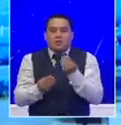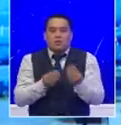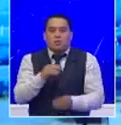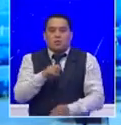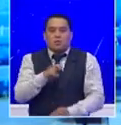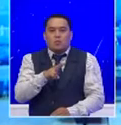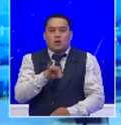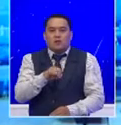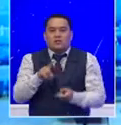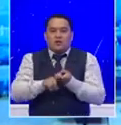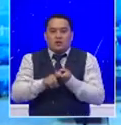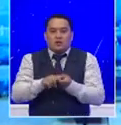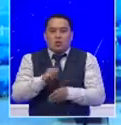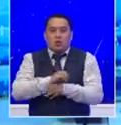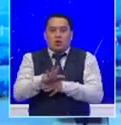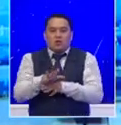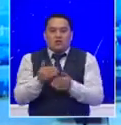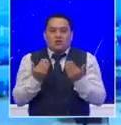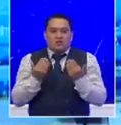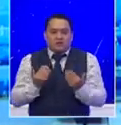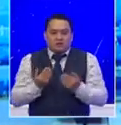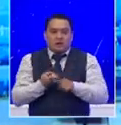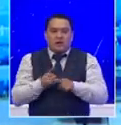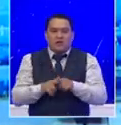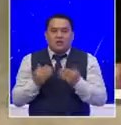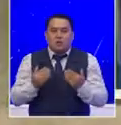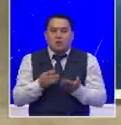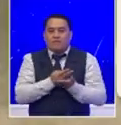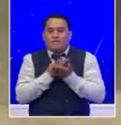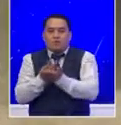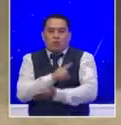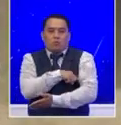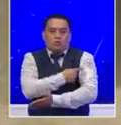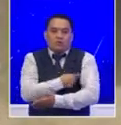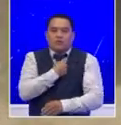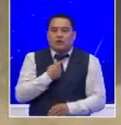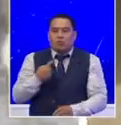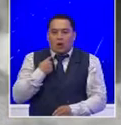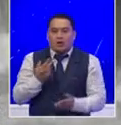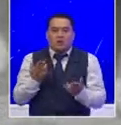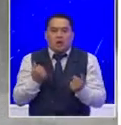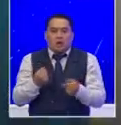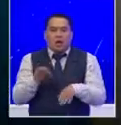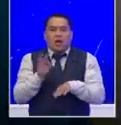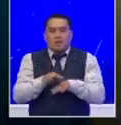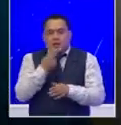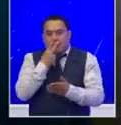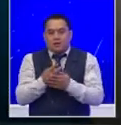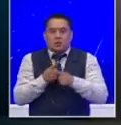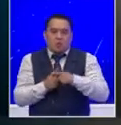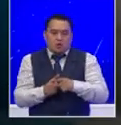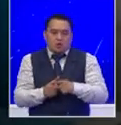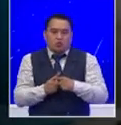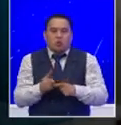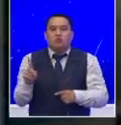игр Нурбахыт Тенисбаев заразился коронавирусом. В данный момент он находится в областной больнице Талдыкургана. Да, анализ показал